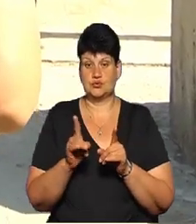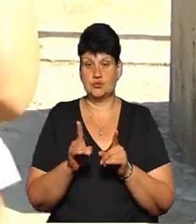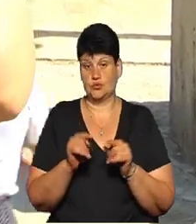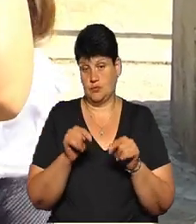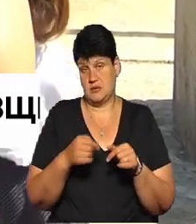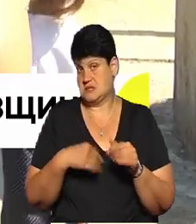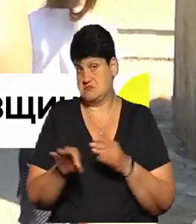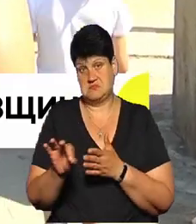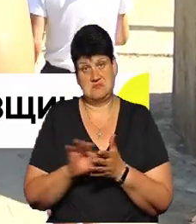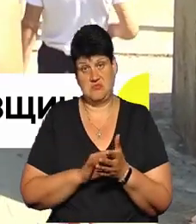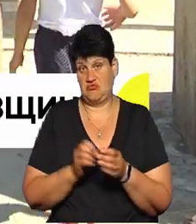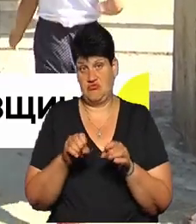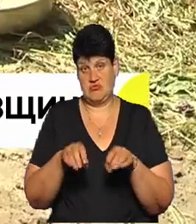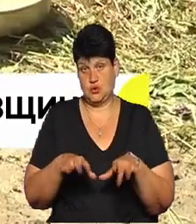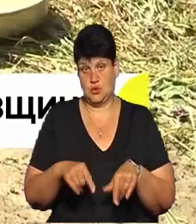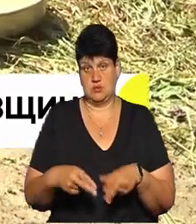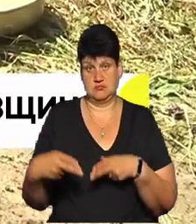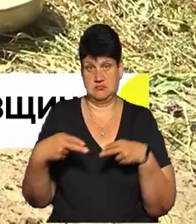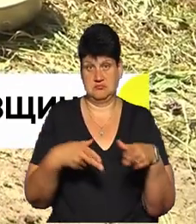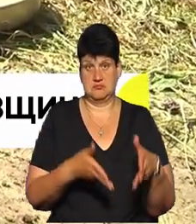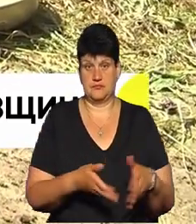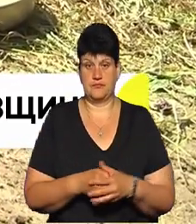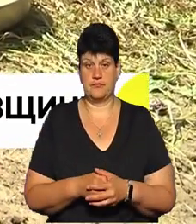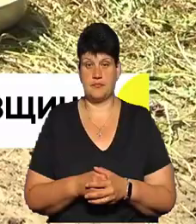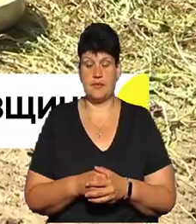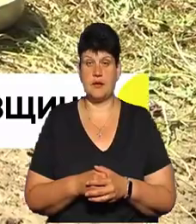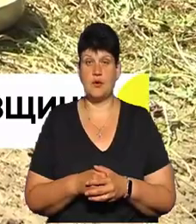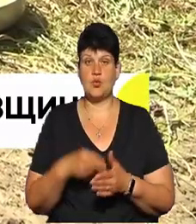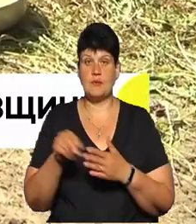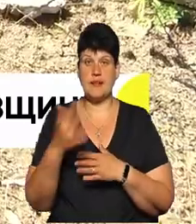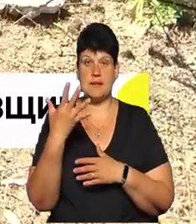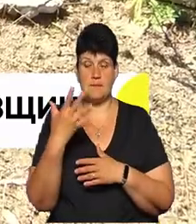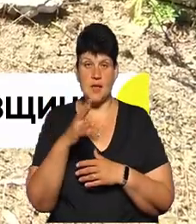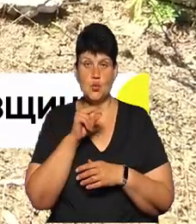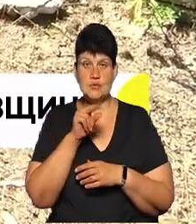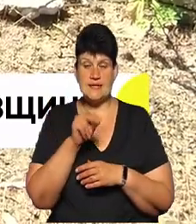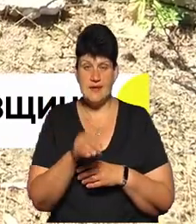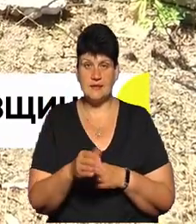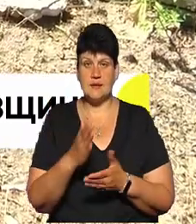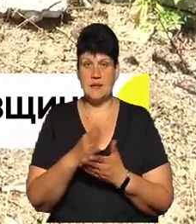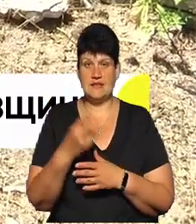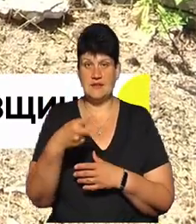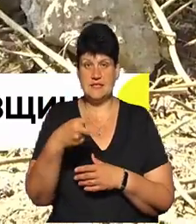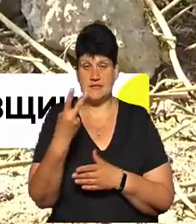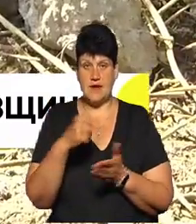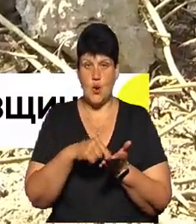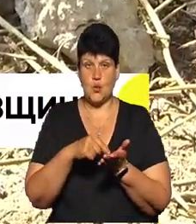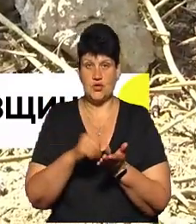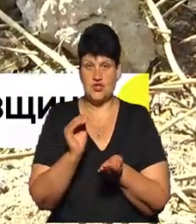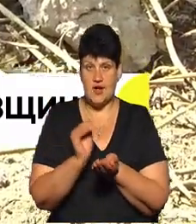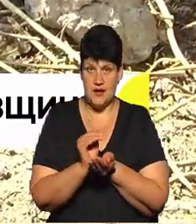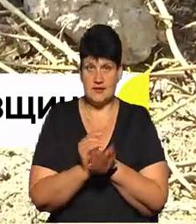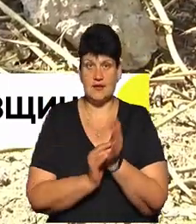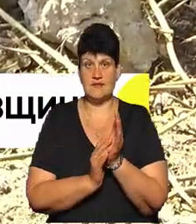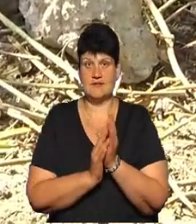ми одразу вирішили сюди все ж таки їхати. Переселенці купили 5 гусенят, також мають 22 курчатка. Їх